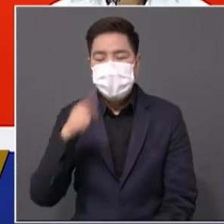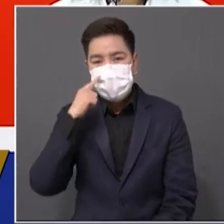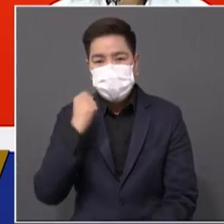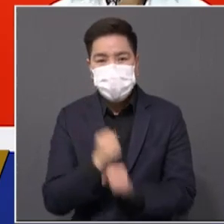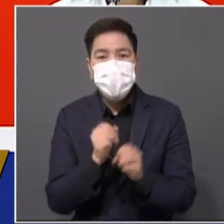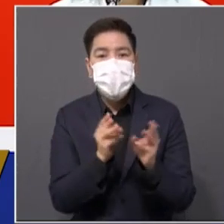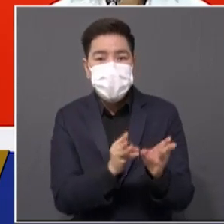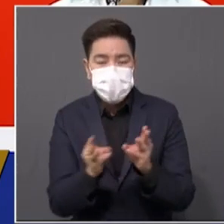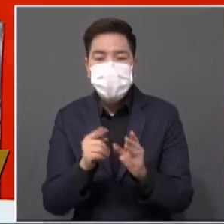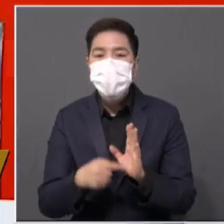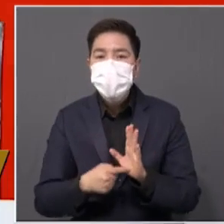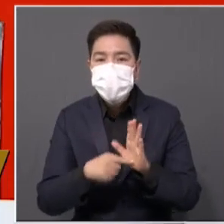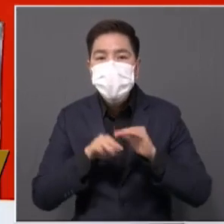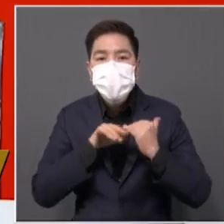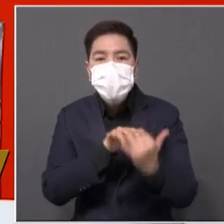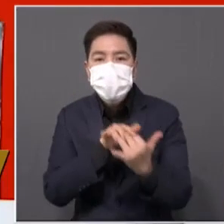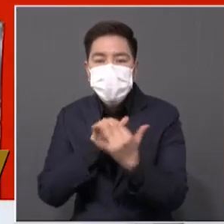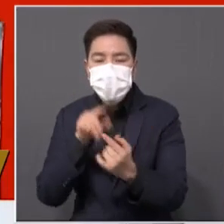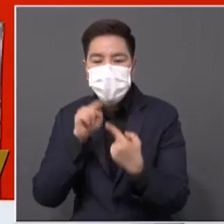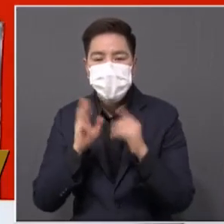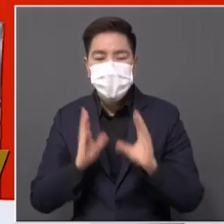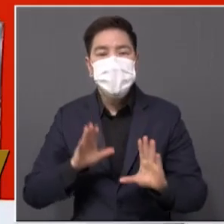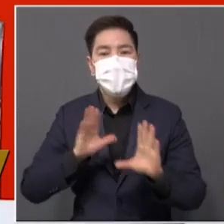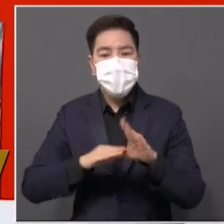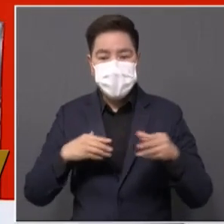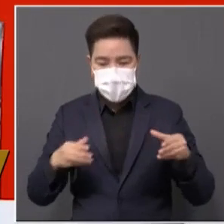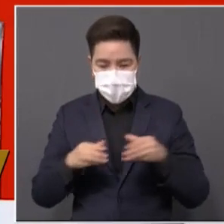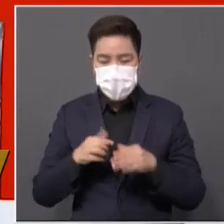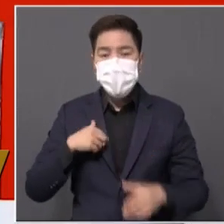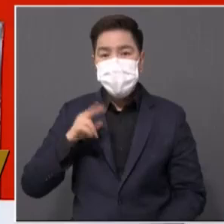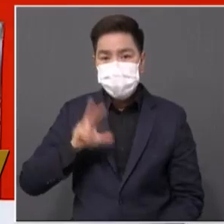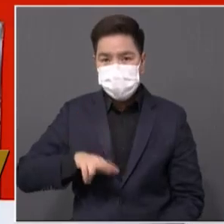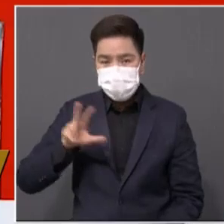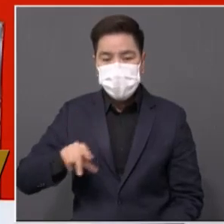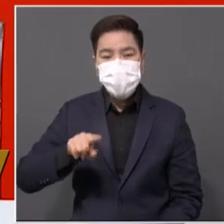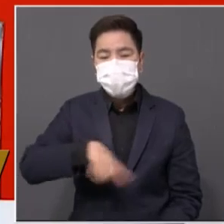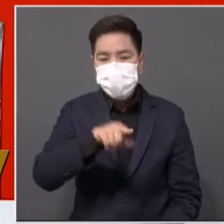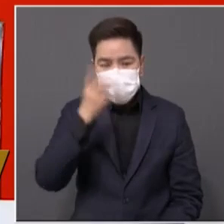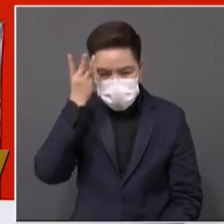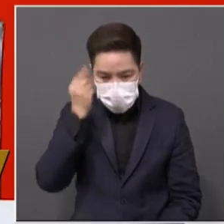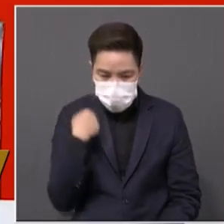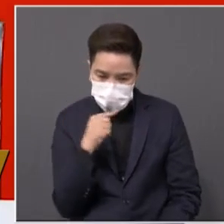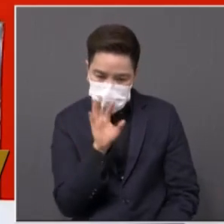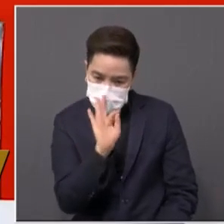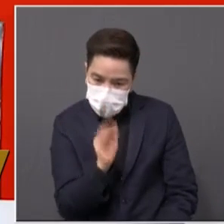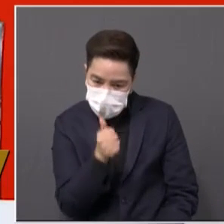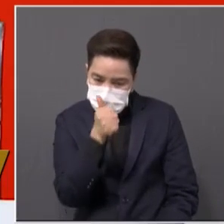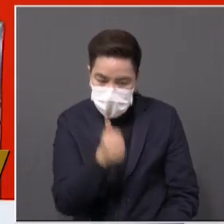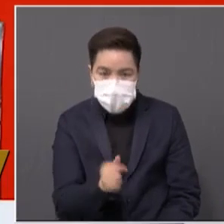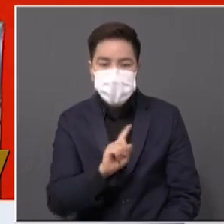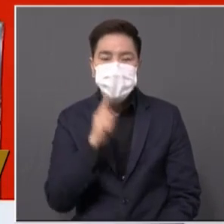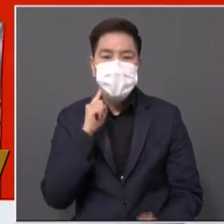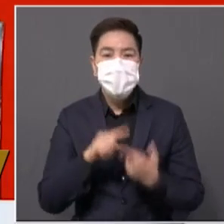กันทุกรูปแบบเสนอข้อมูลของผู้สมัครของพรรคให้ประชาชนเนี่ยได้พิจารณาอย่างมีวิจารณญาณที่สุดสำหรับ